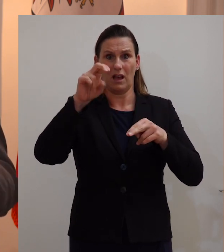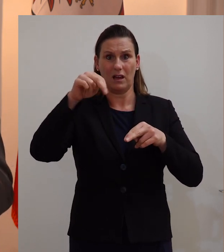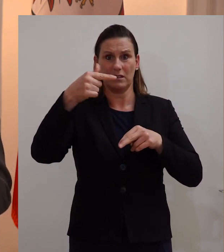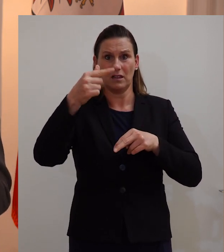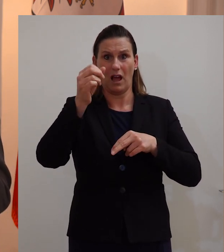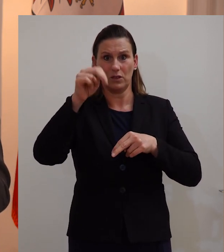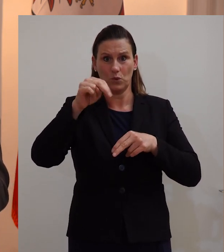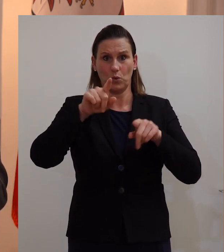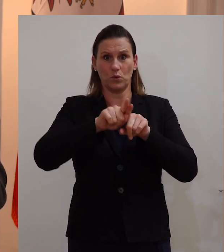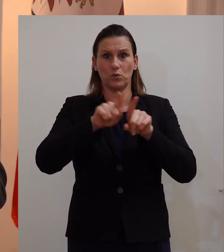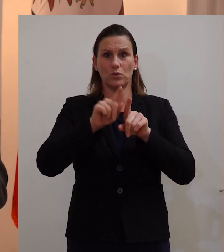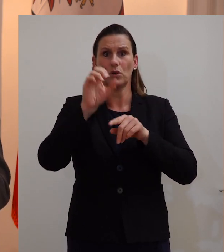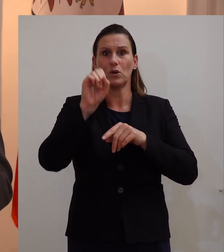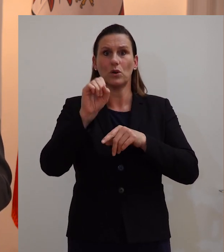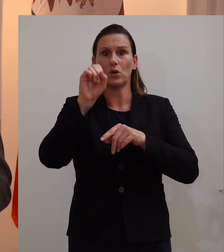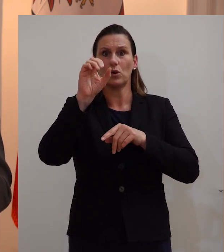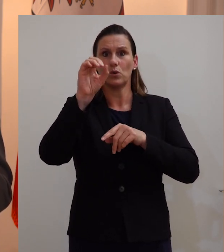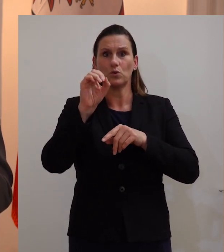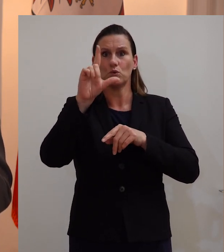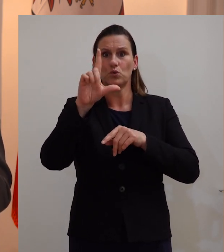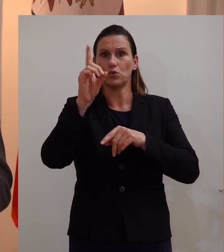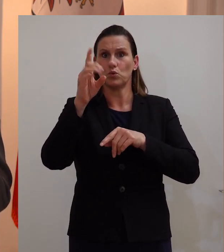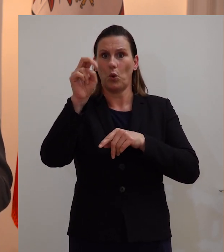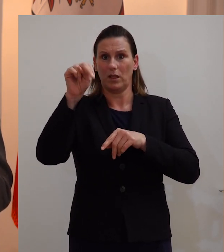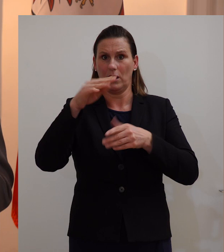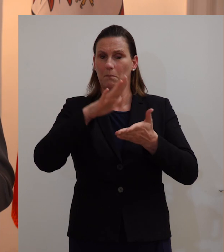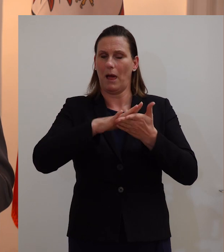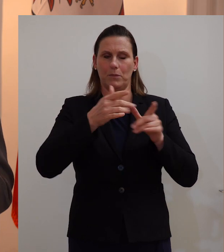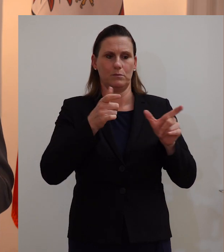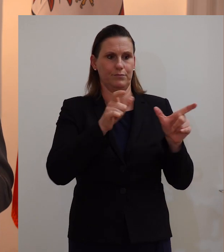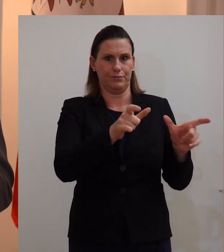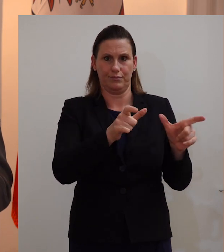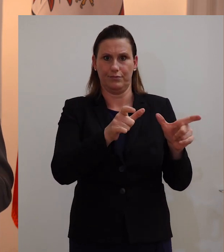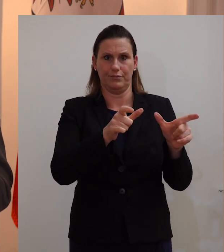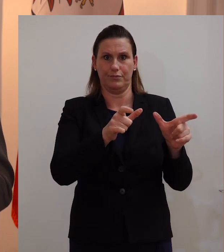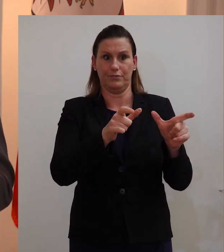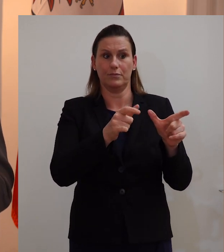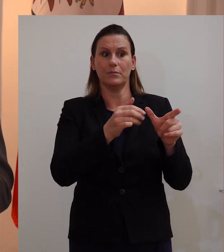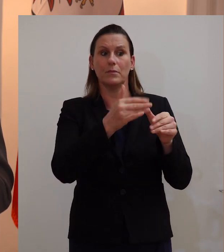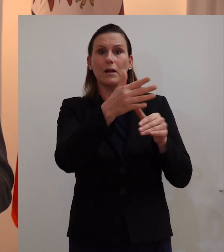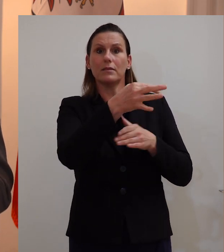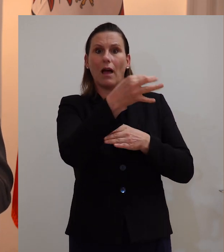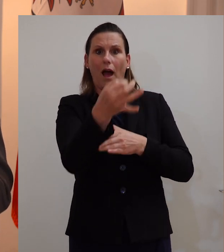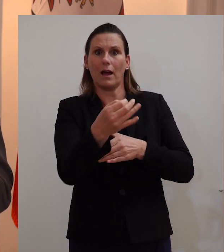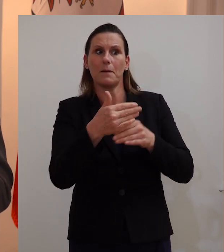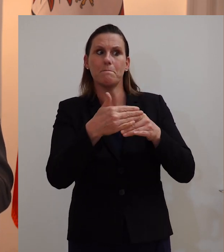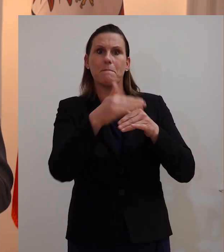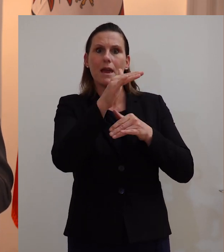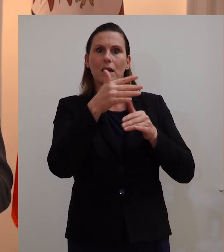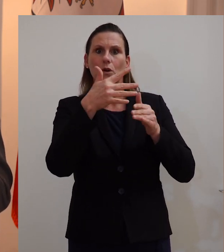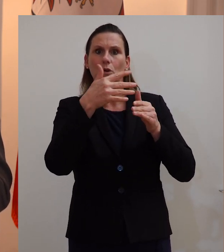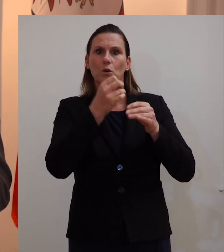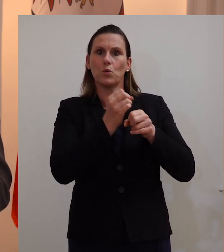bleiben vorerst aufrecht. In diesen Regionen werden in den kommenden Tagen vermehrt